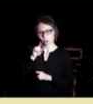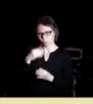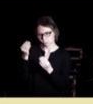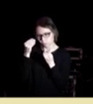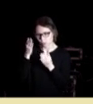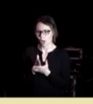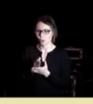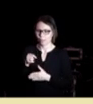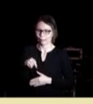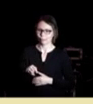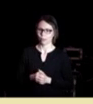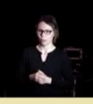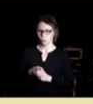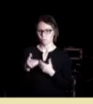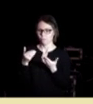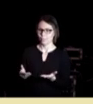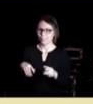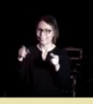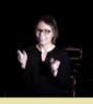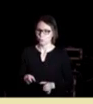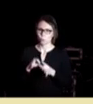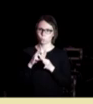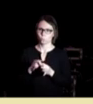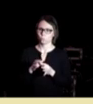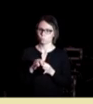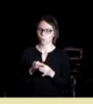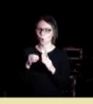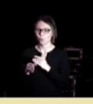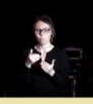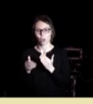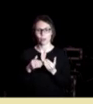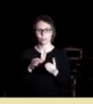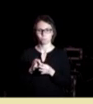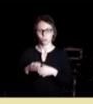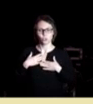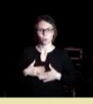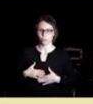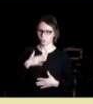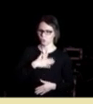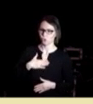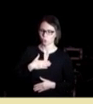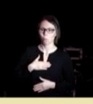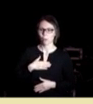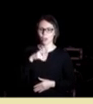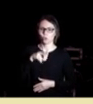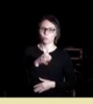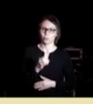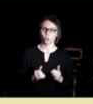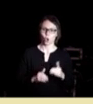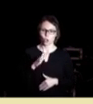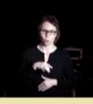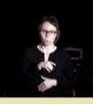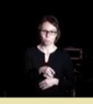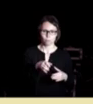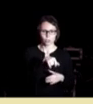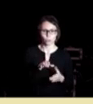dette. Der viser det seg at risikoen for underbehandling av somatisk sykdom er 12% høyere hos